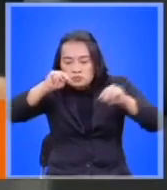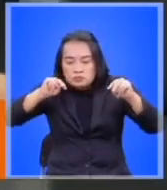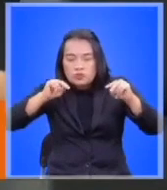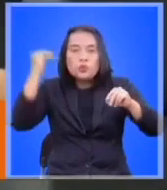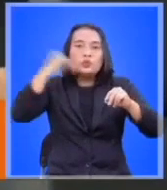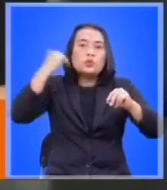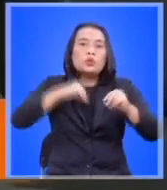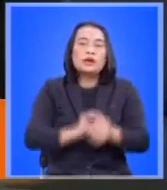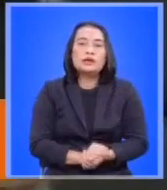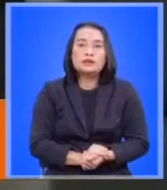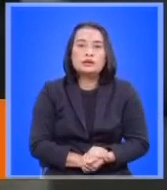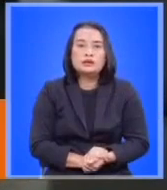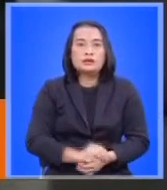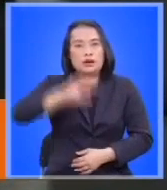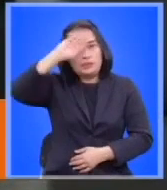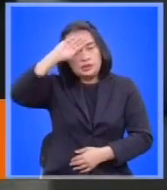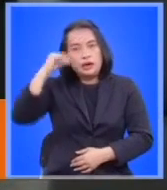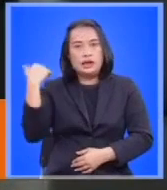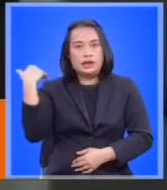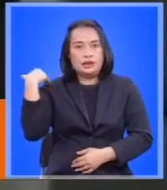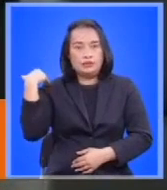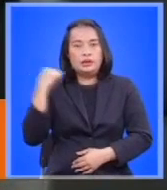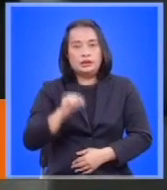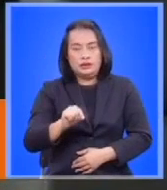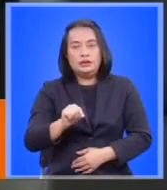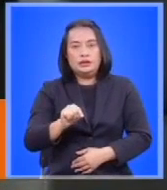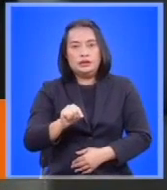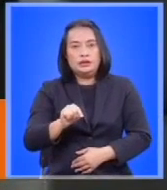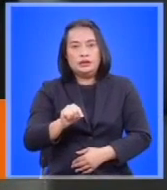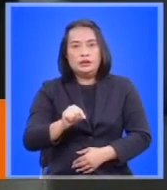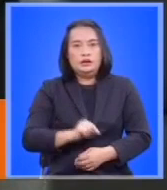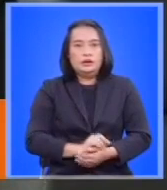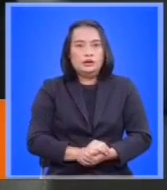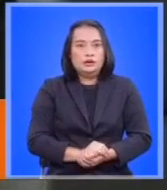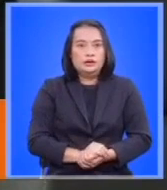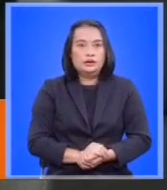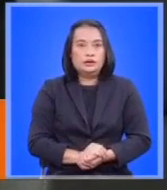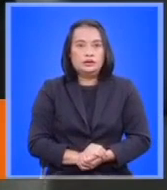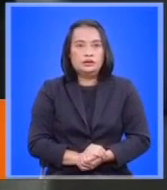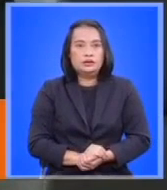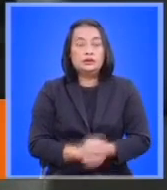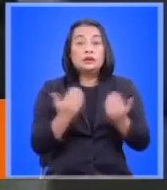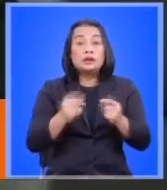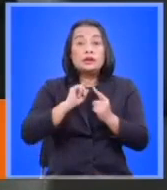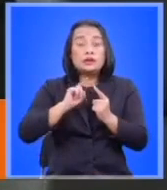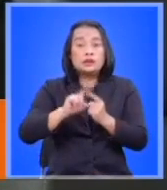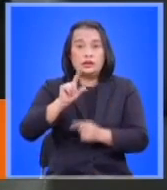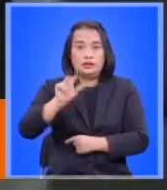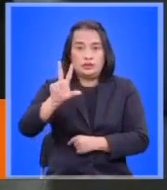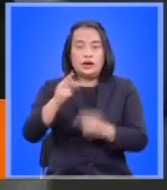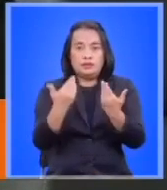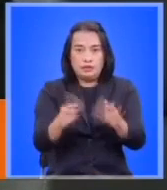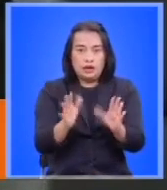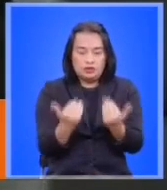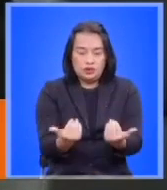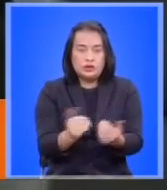รือไม่การปกติก็จะนำเข้านะครับทางด้านนี้แม้ว่าเราจะเป็นรายที่23นะครับแต่ตอนนี้รู้สึกเรา